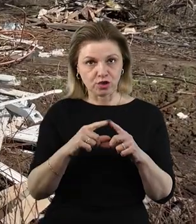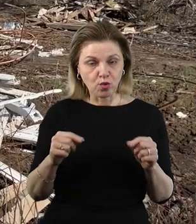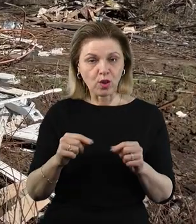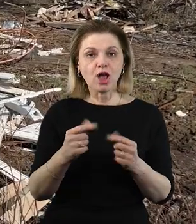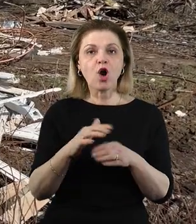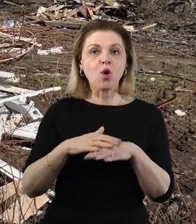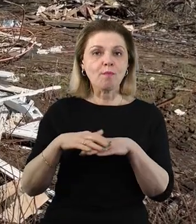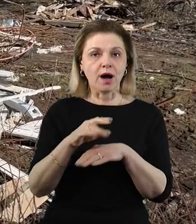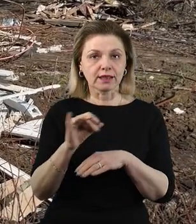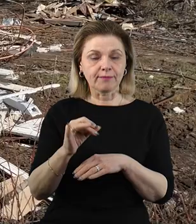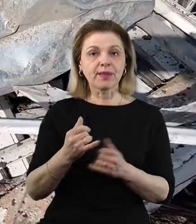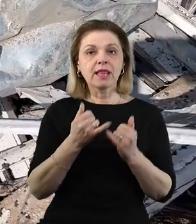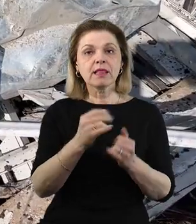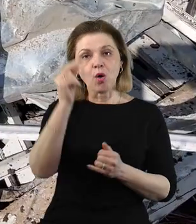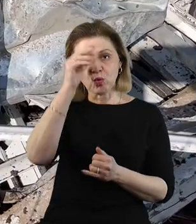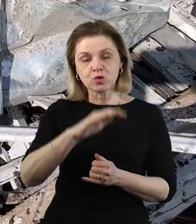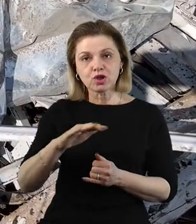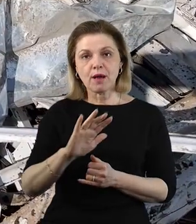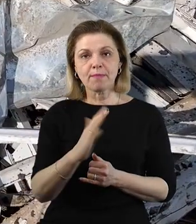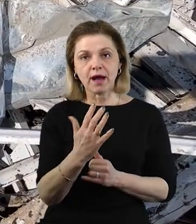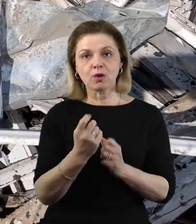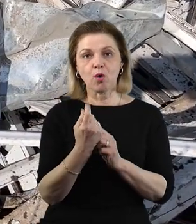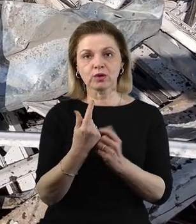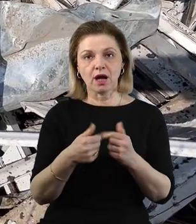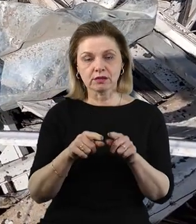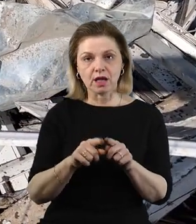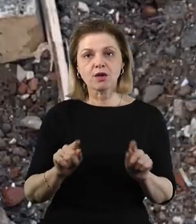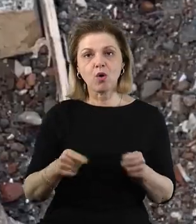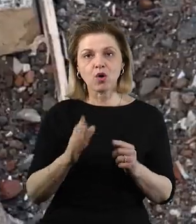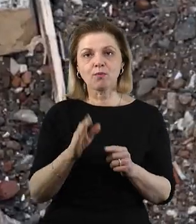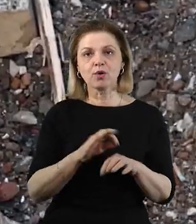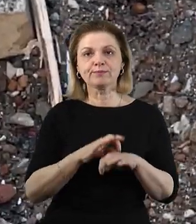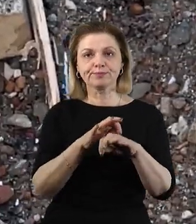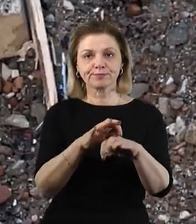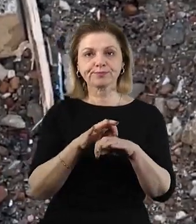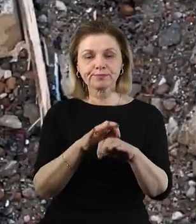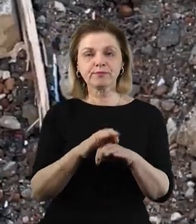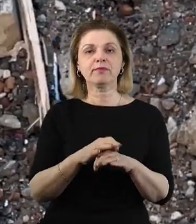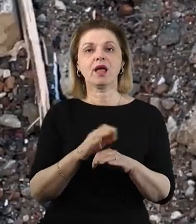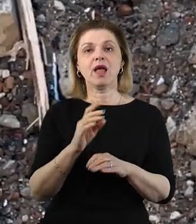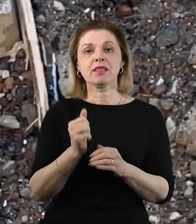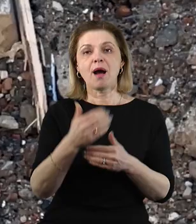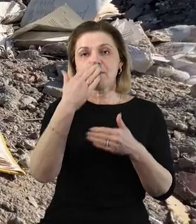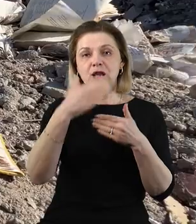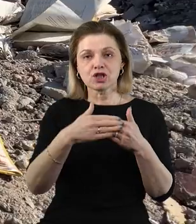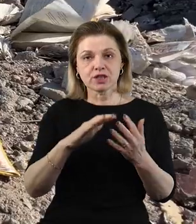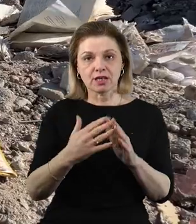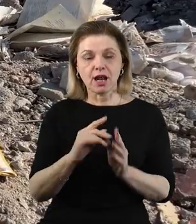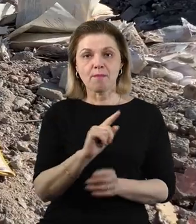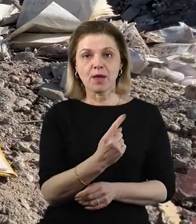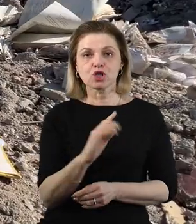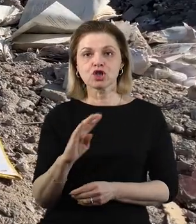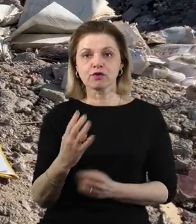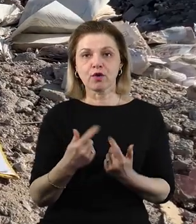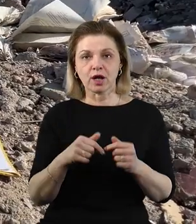закінчення бойових дій для учнів 5птих-11-х класів організовуватимуть перевезення до найближчого навчального закладу для перших-четвертих